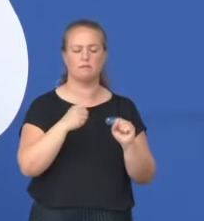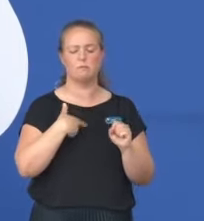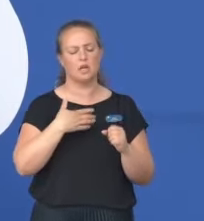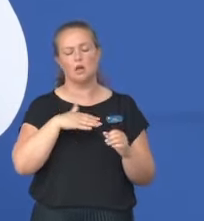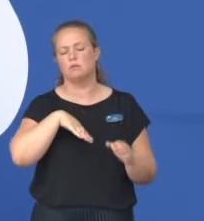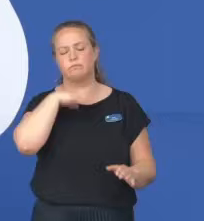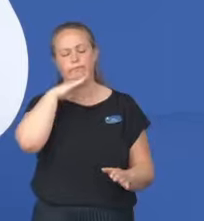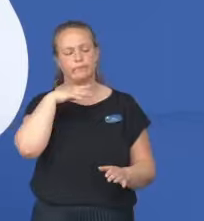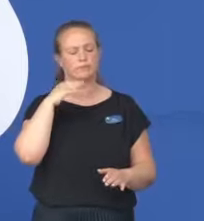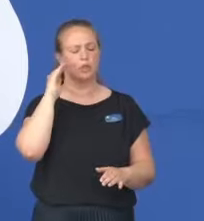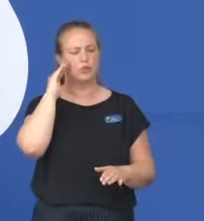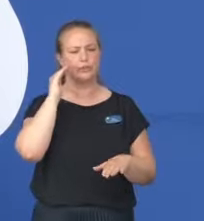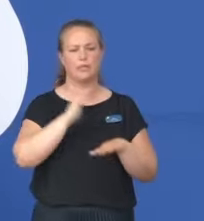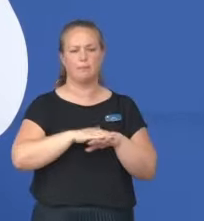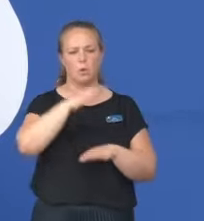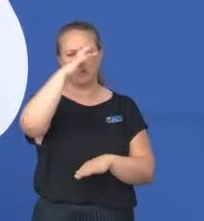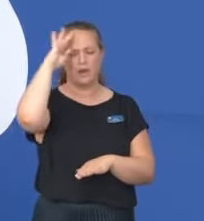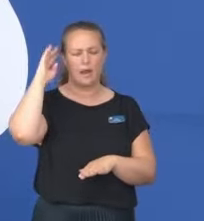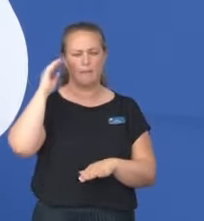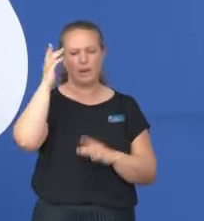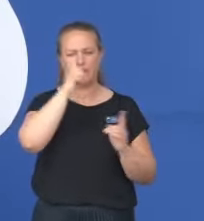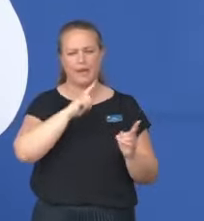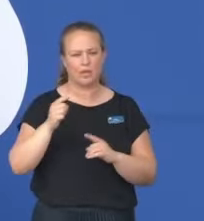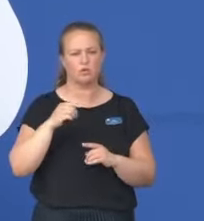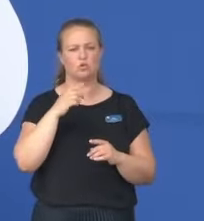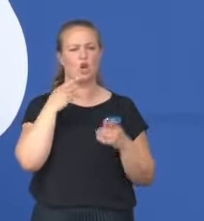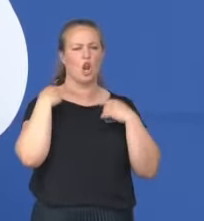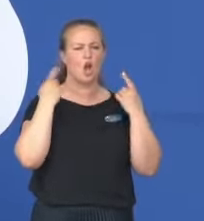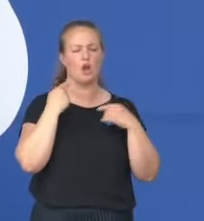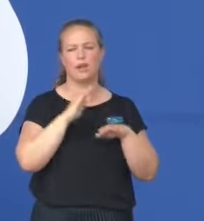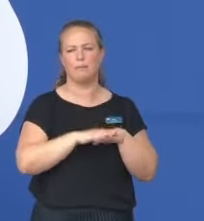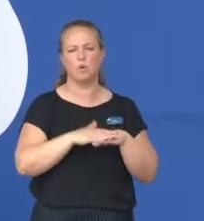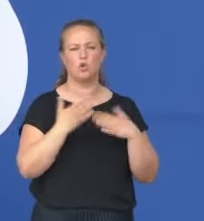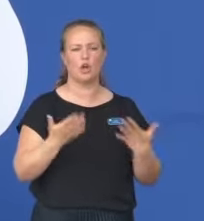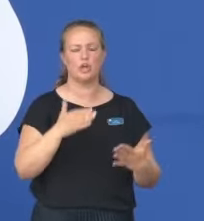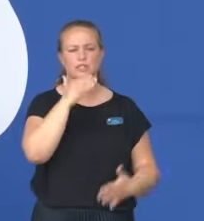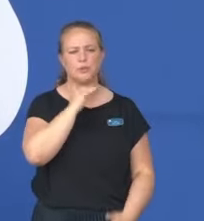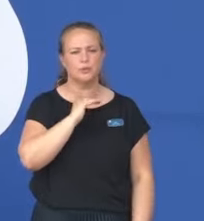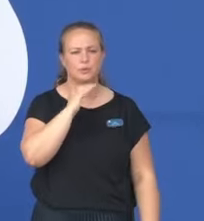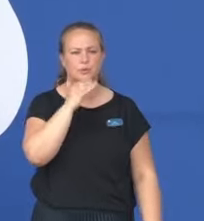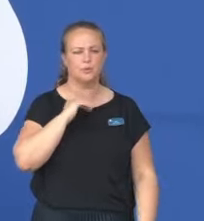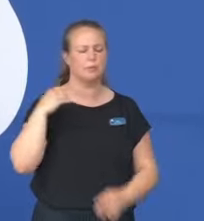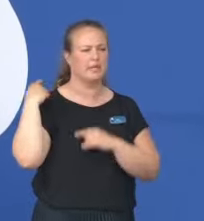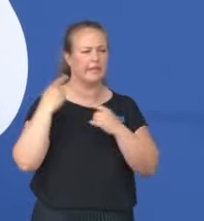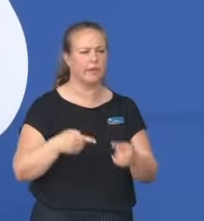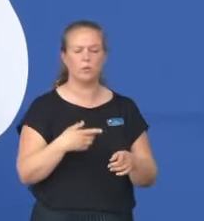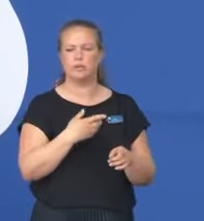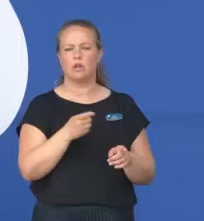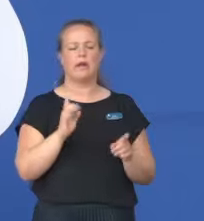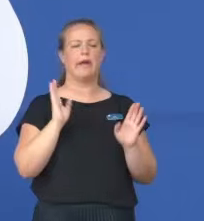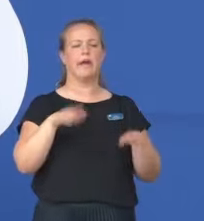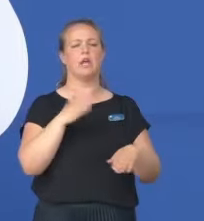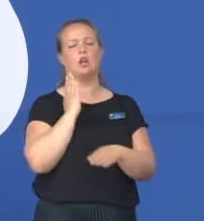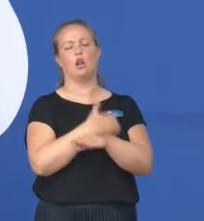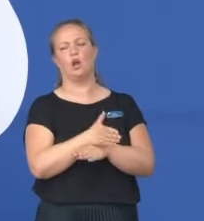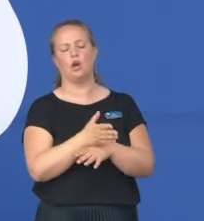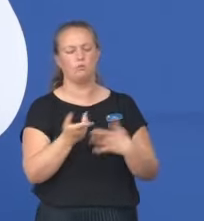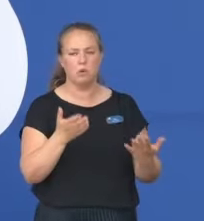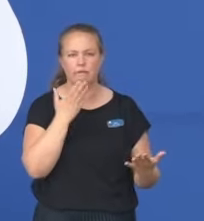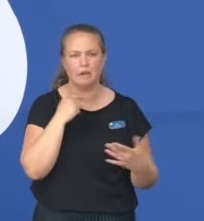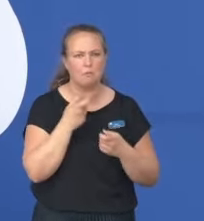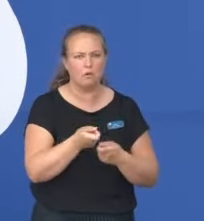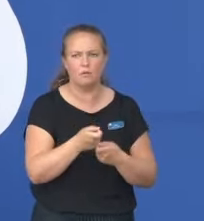på att höra på liksom gamla människor som klagar på dagens unga generation som lata eller oinformerade, inte bryr sig. Vem är det som har uppfostrat